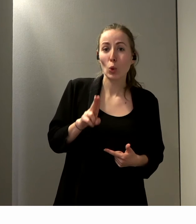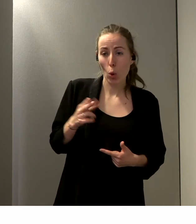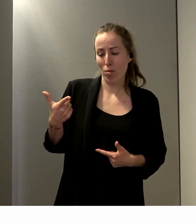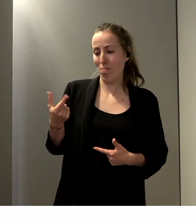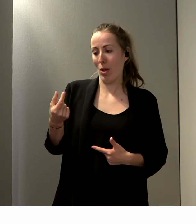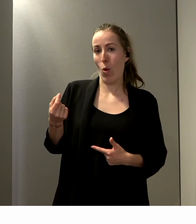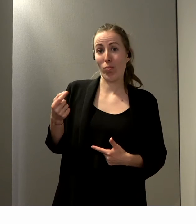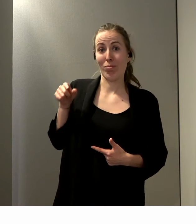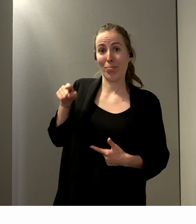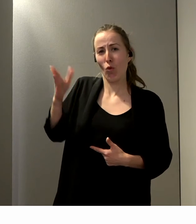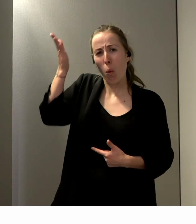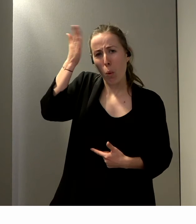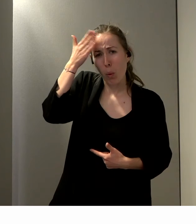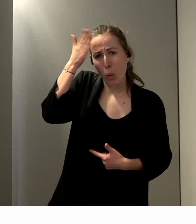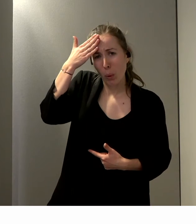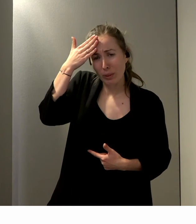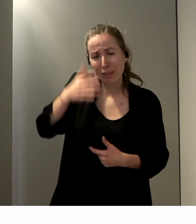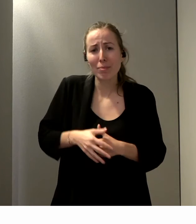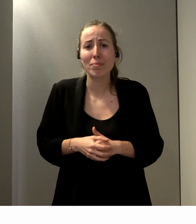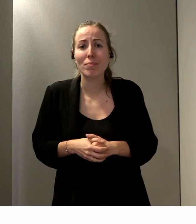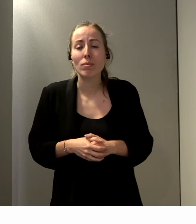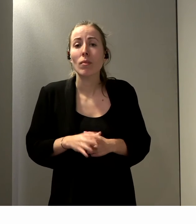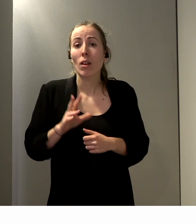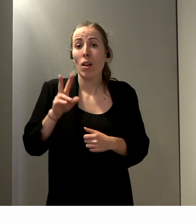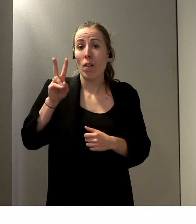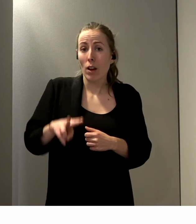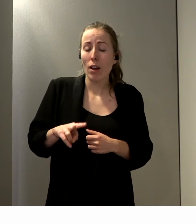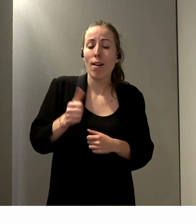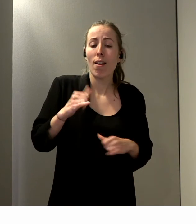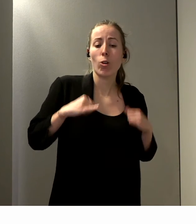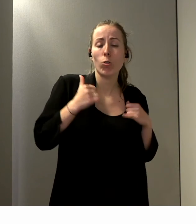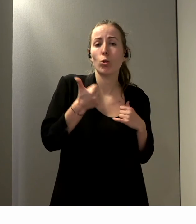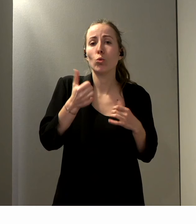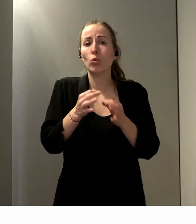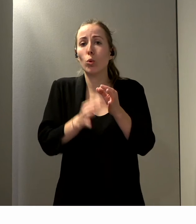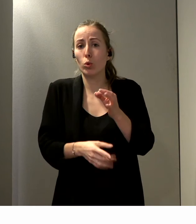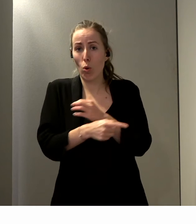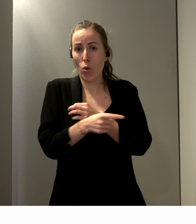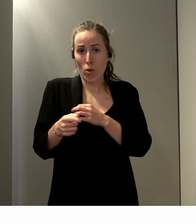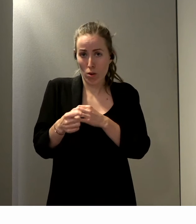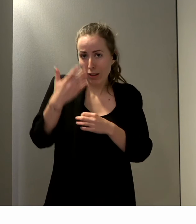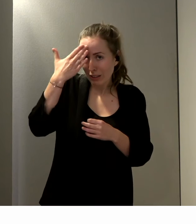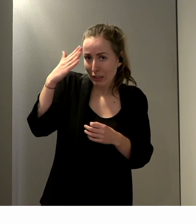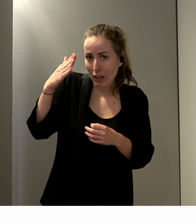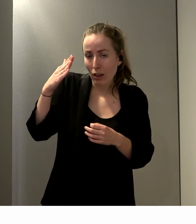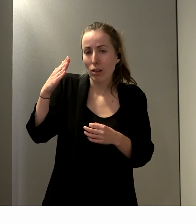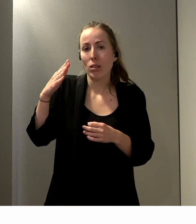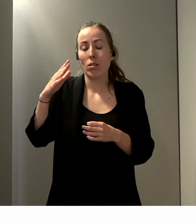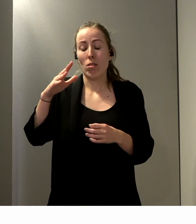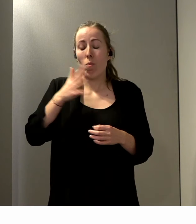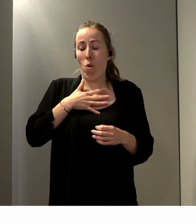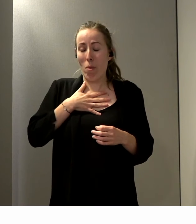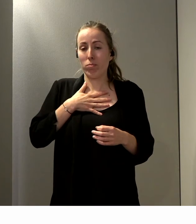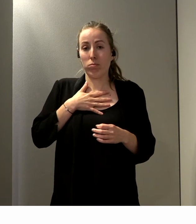et Marianne. Écoutez, en fait, je pense, c'est vrai pour un jeune une solution, et je pense que, vous savez, moi, la raison d'être de mon commissariat, c'est